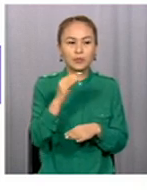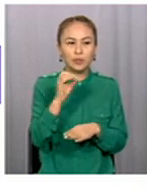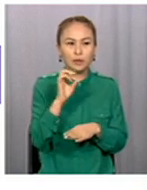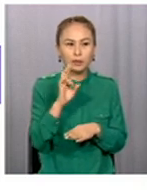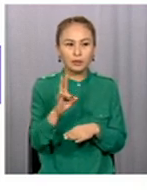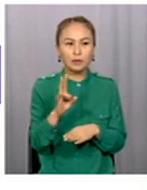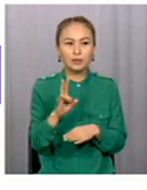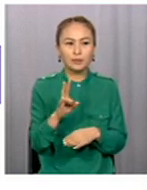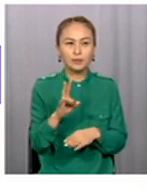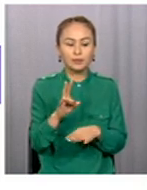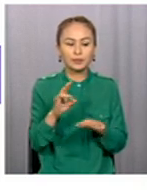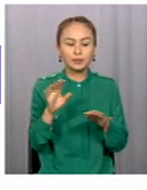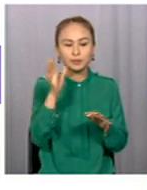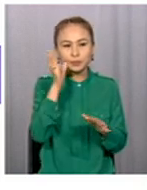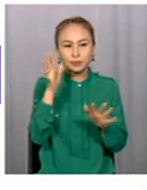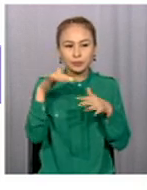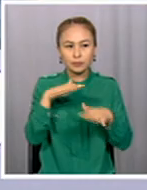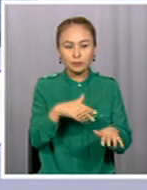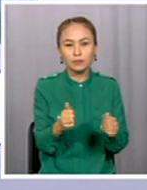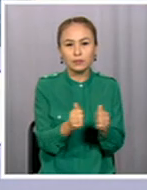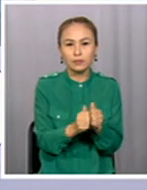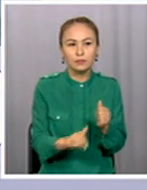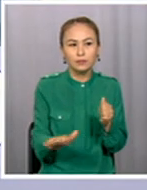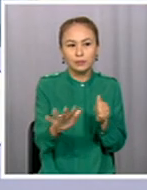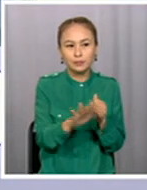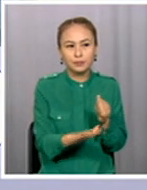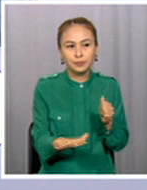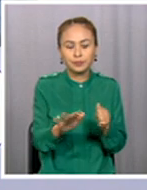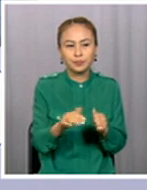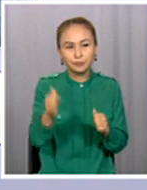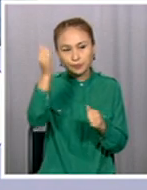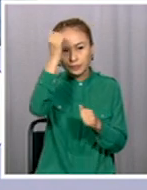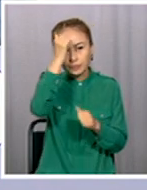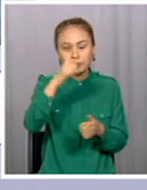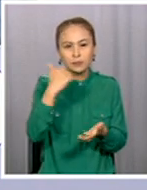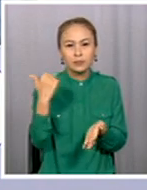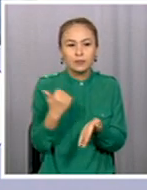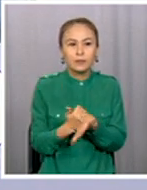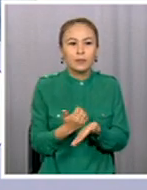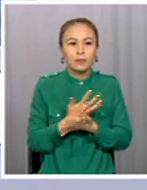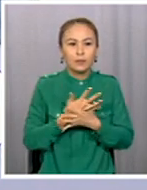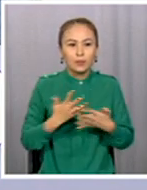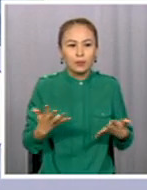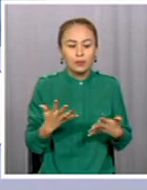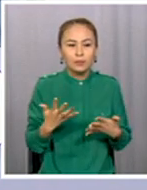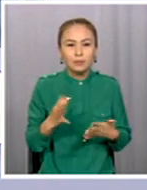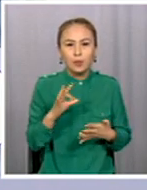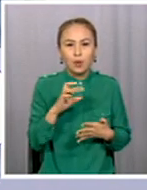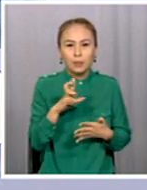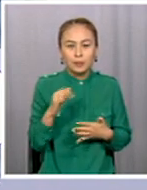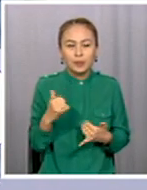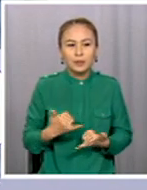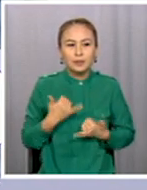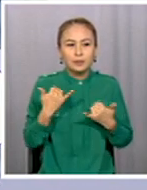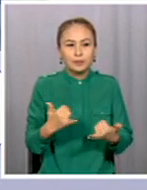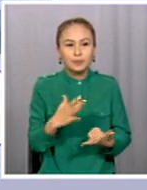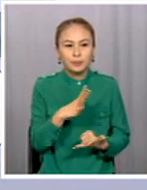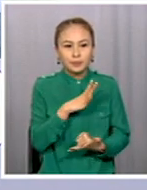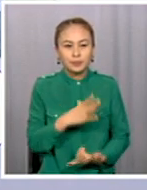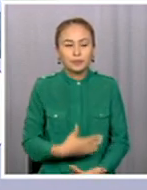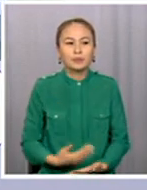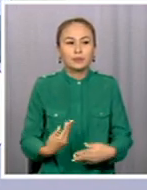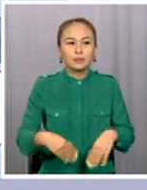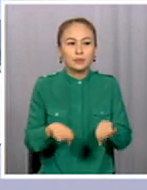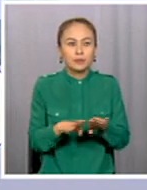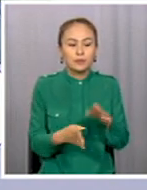Елек өзендерінің бойында орналасқан. Ескерткіштердің басым көпшілігі оба қабірлері болып табылады.